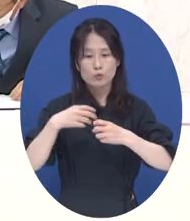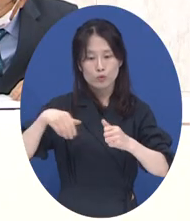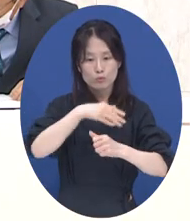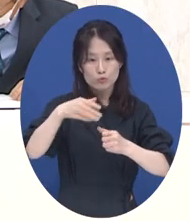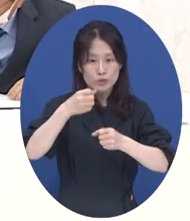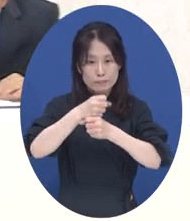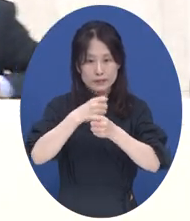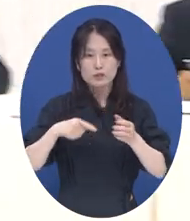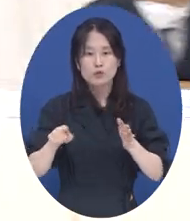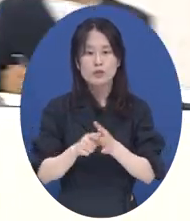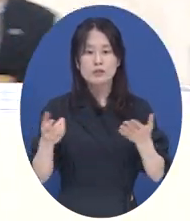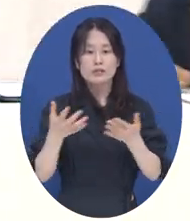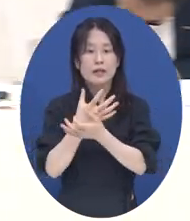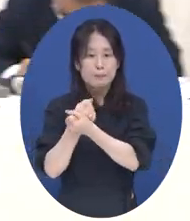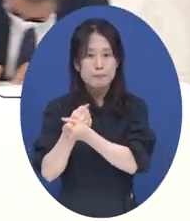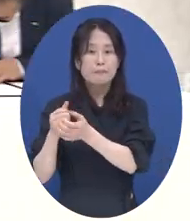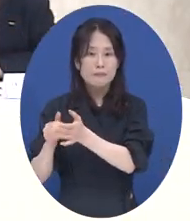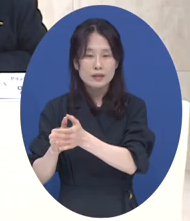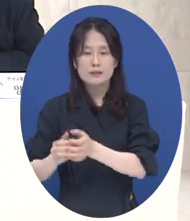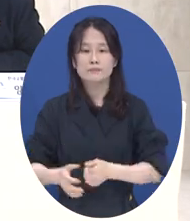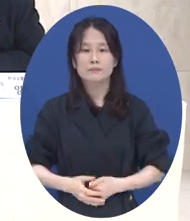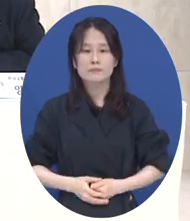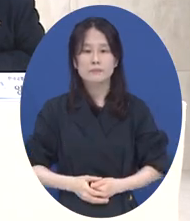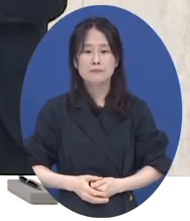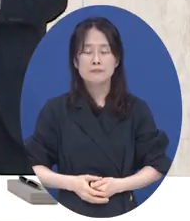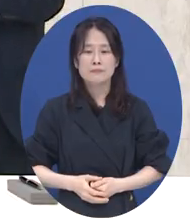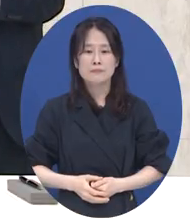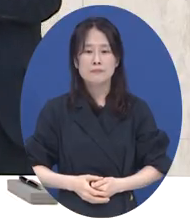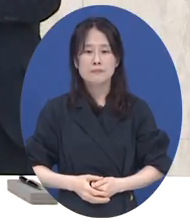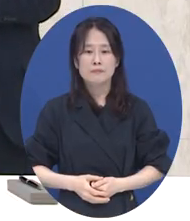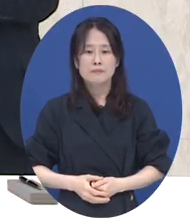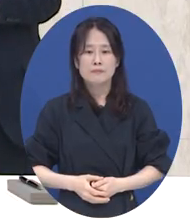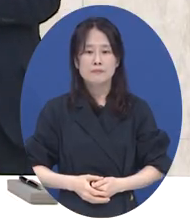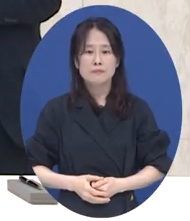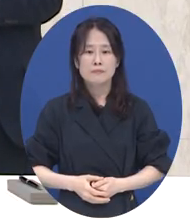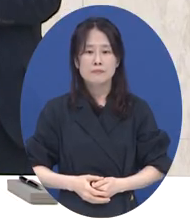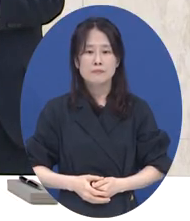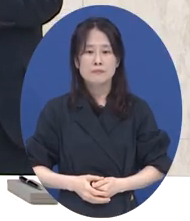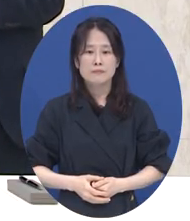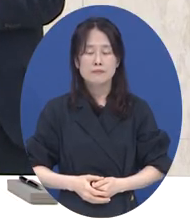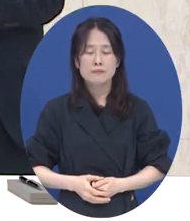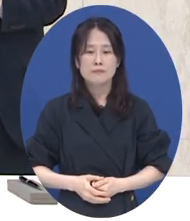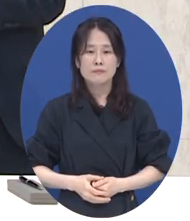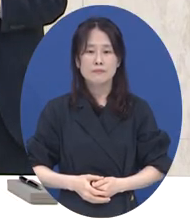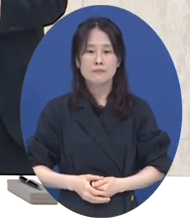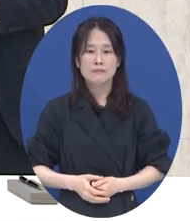교통환경 조성을 위한 업무 협약을 체결했습니다. 경기지TV 김태희입니다.